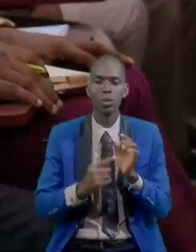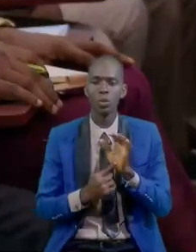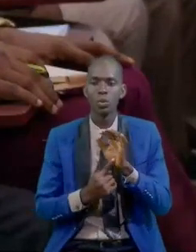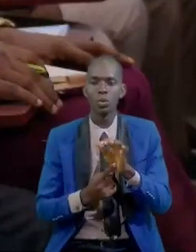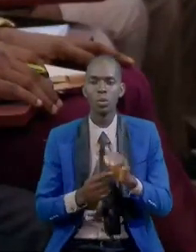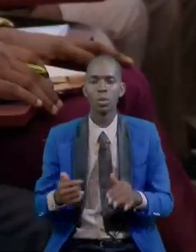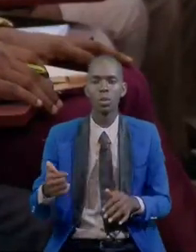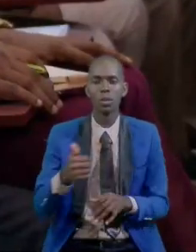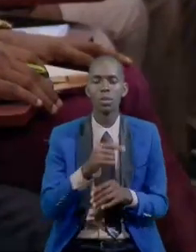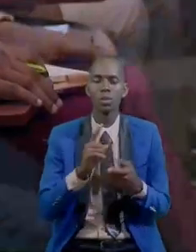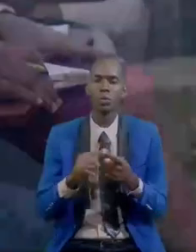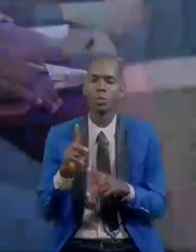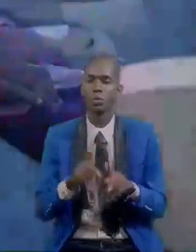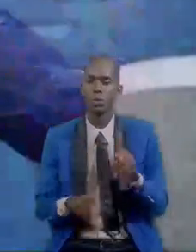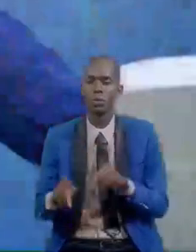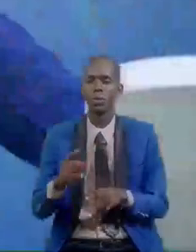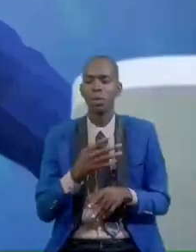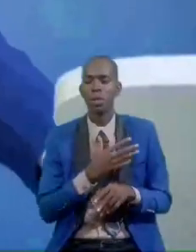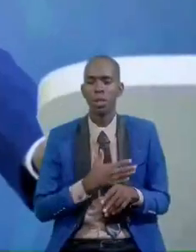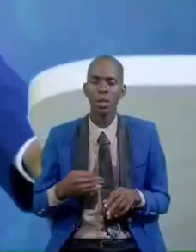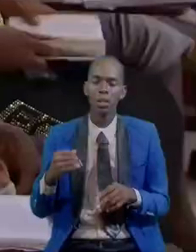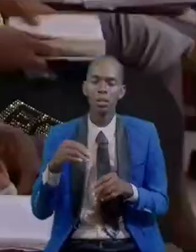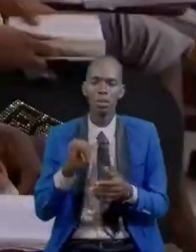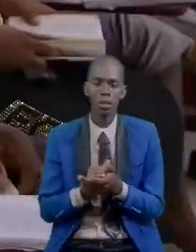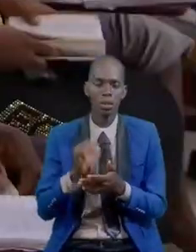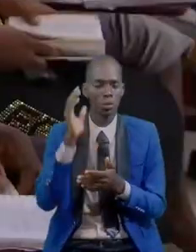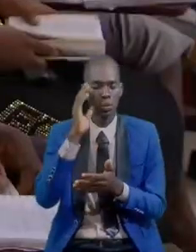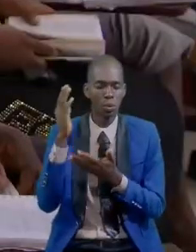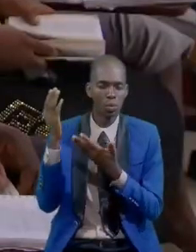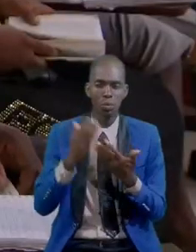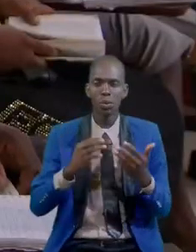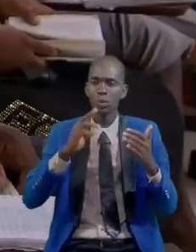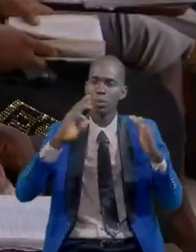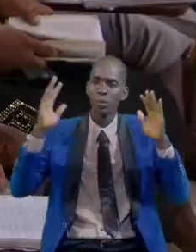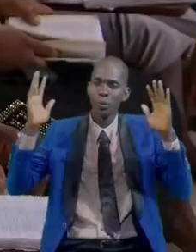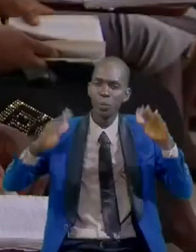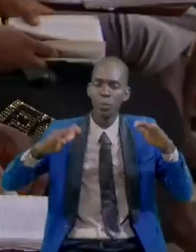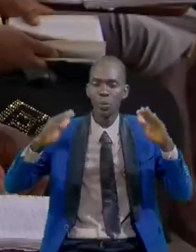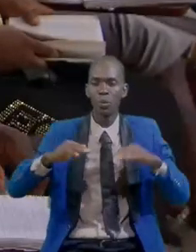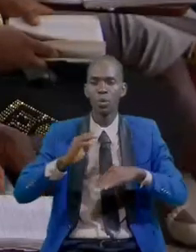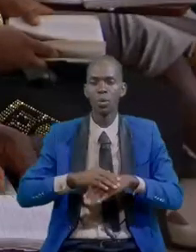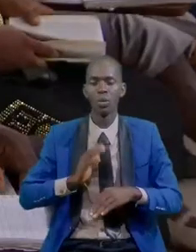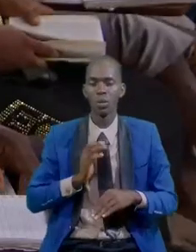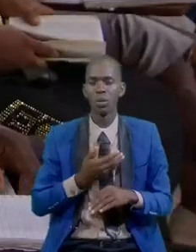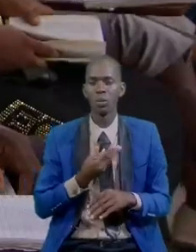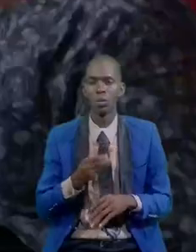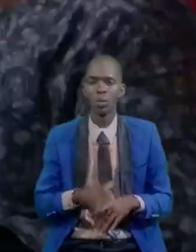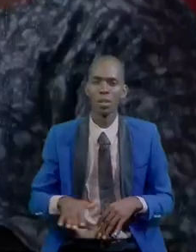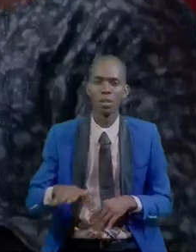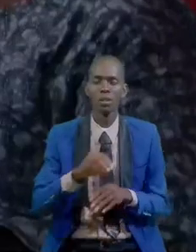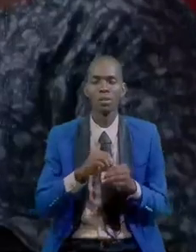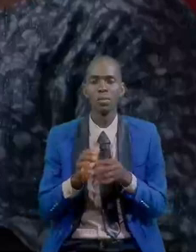et montrer au peuple et leur montrer les pros pour qu'il envoie la pluie dans notre pays. La pluie dans notre